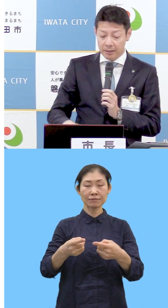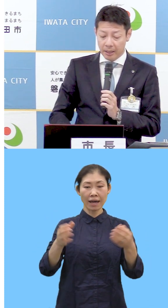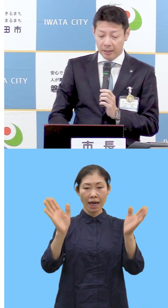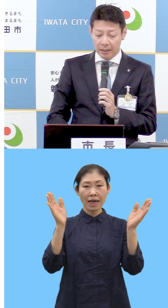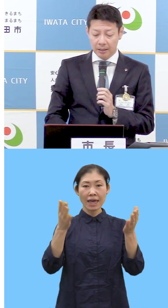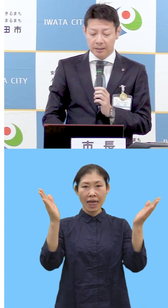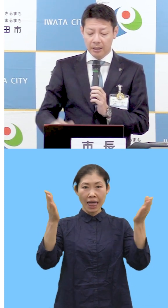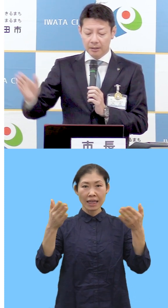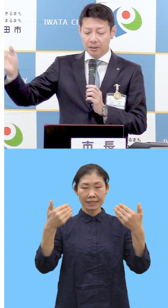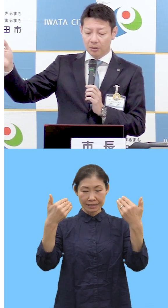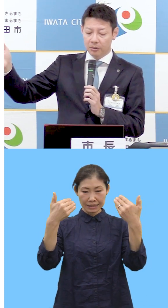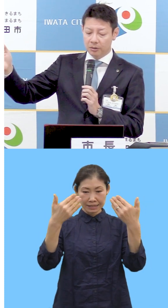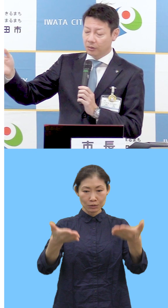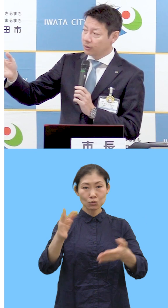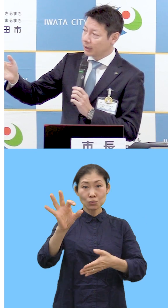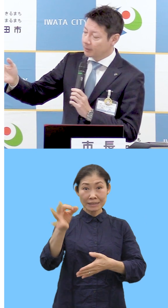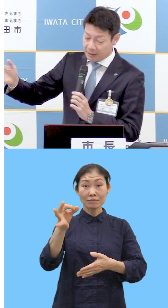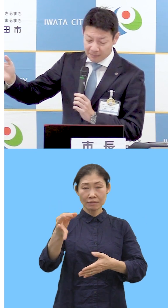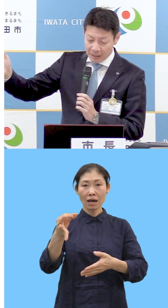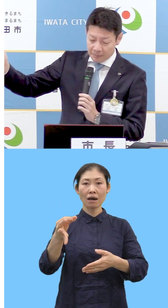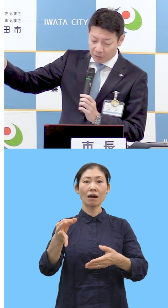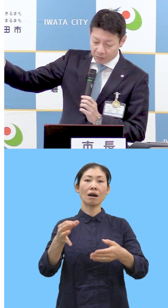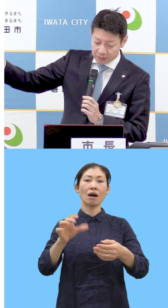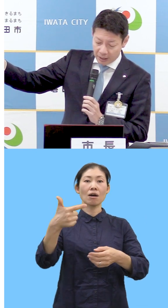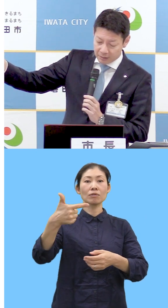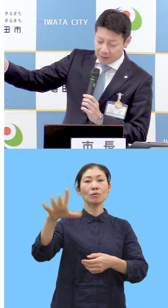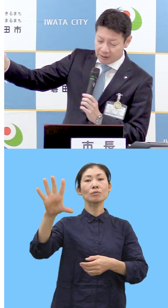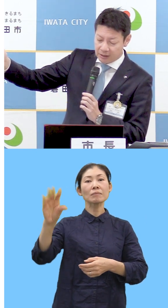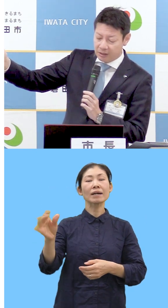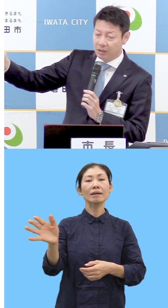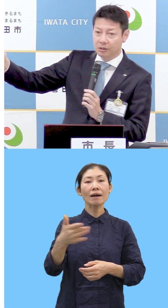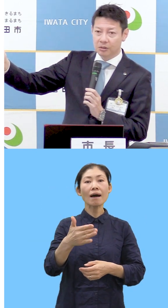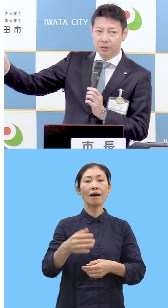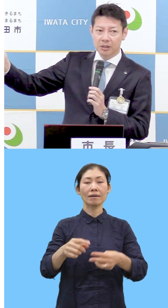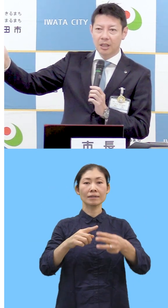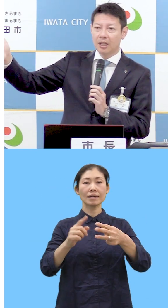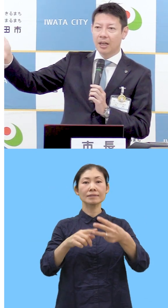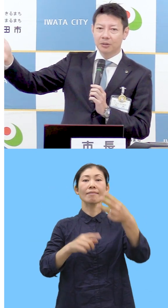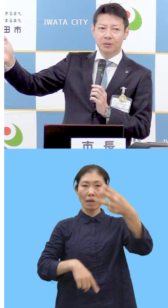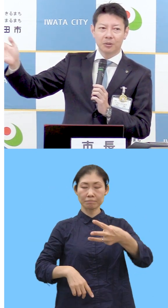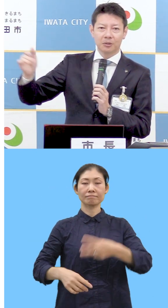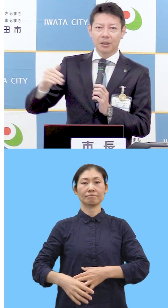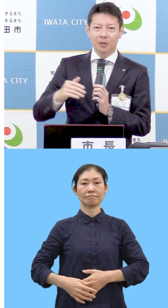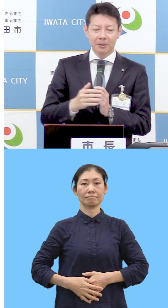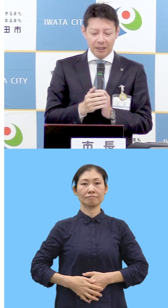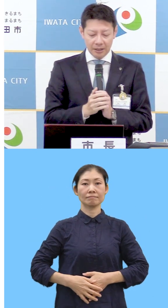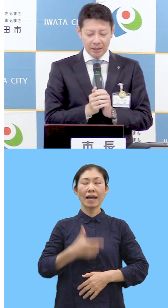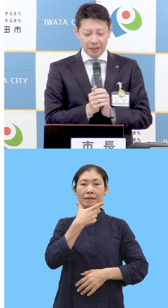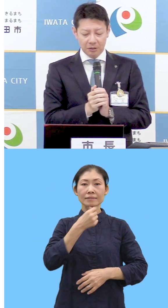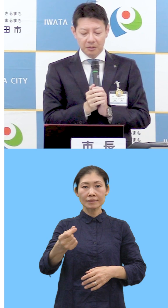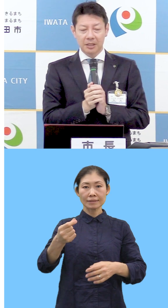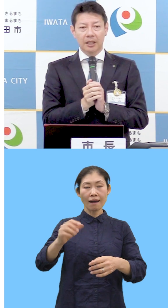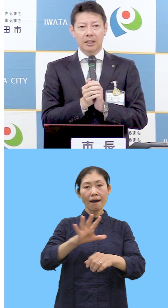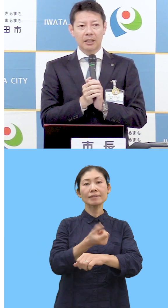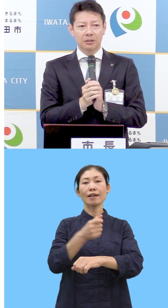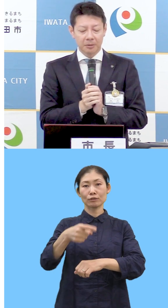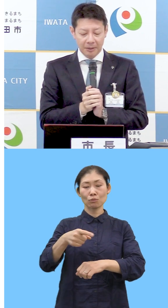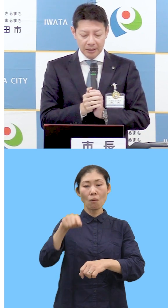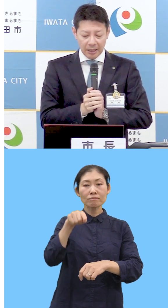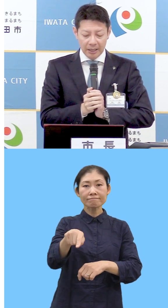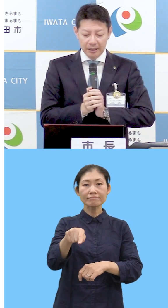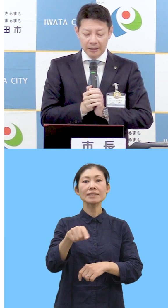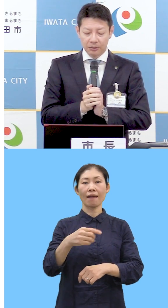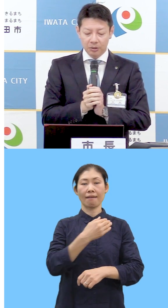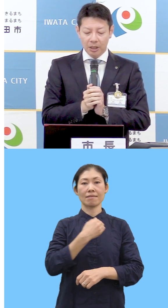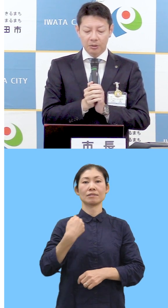から限定3点ということになっています、このサインは好きな選手の指定が可能ということで、これもなかなかない取り組みじゃないかなと思い